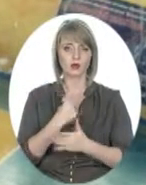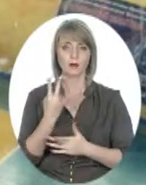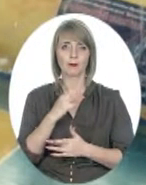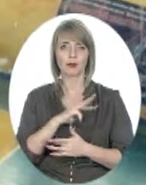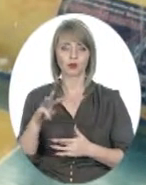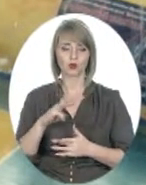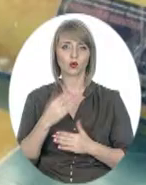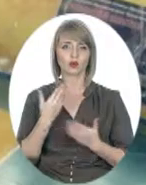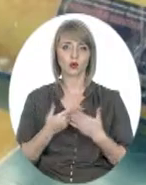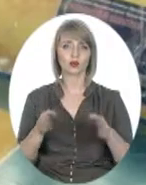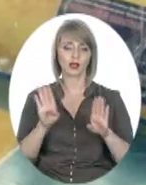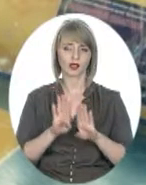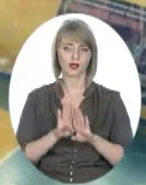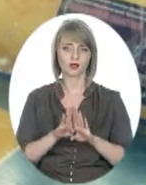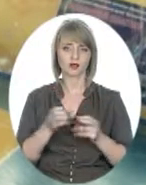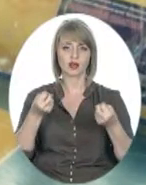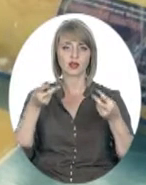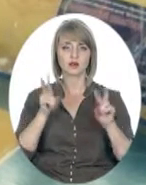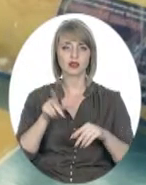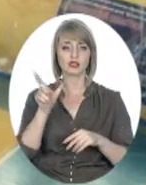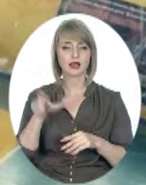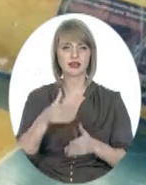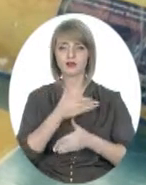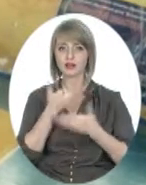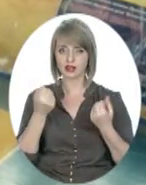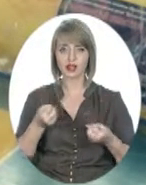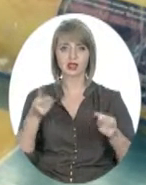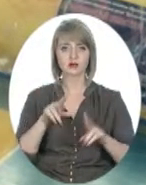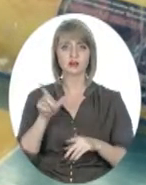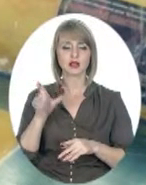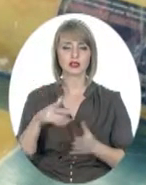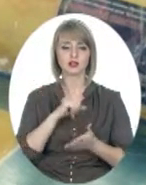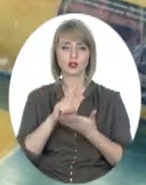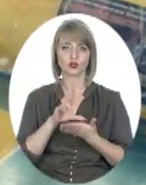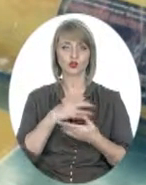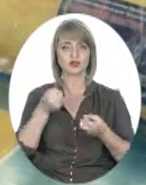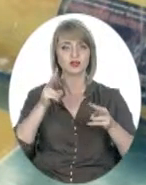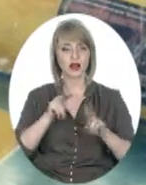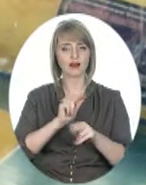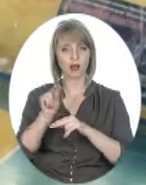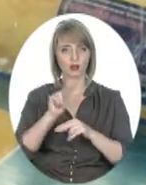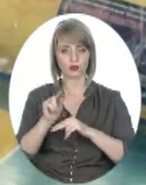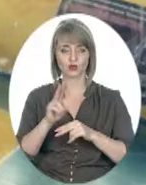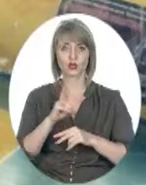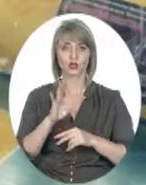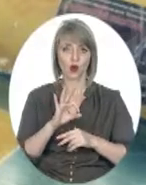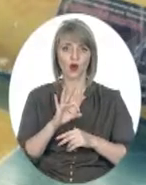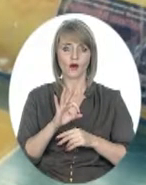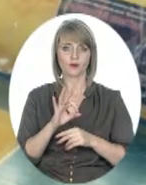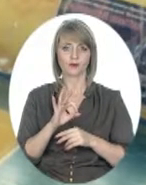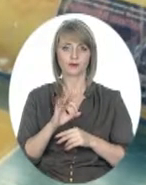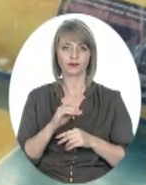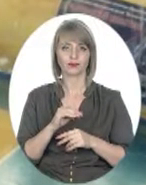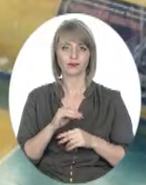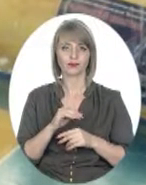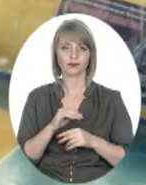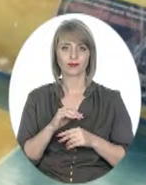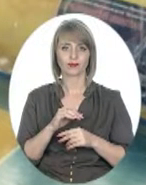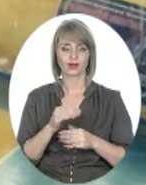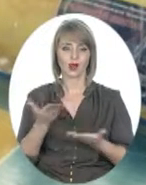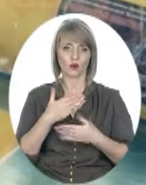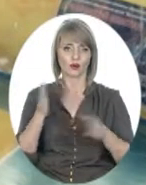бегунья, вошедшая в расширенный состав паралимпийской сборной России. 2 года назад была героиней программы «На равных». Кто знает, связала бы